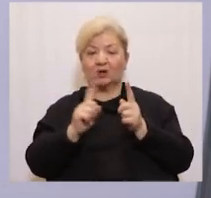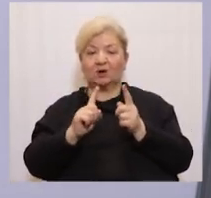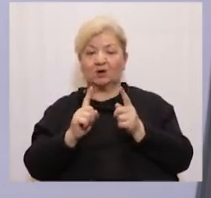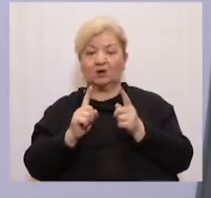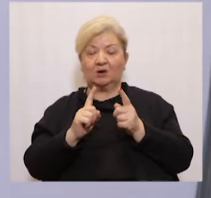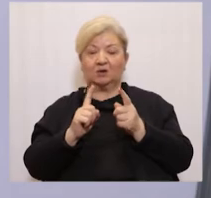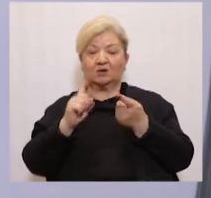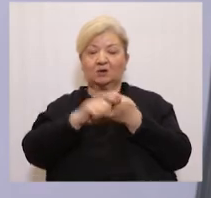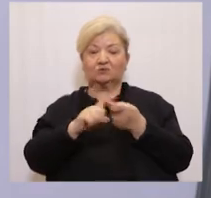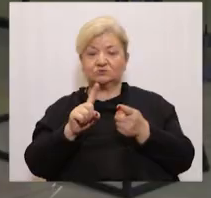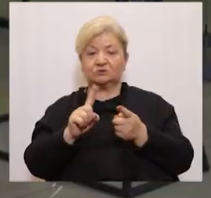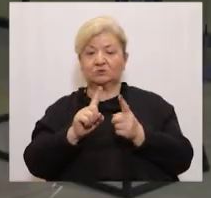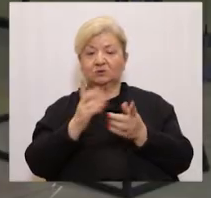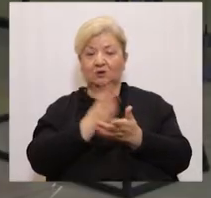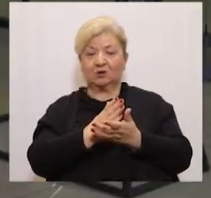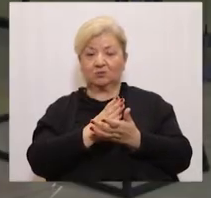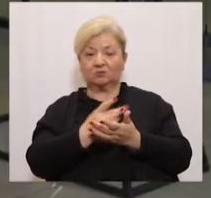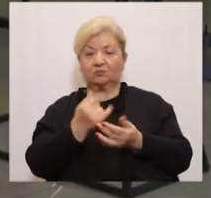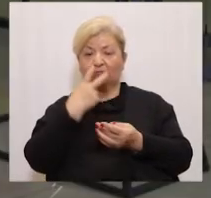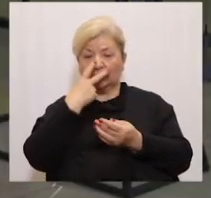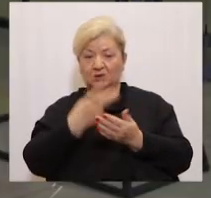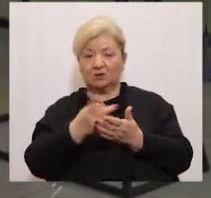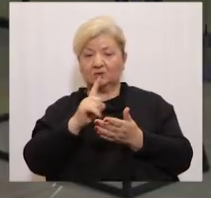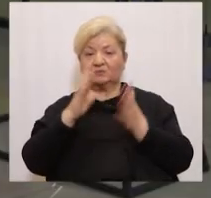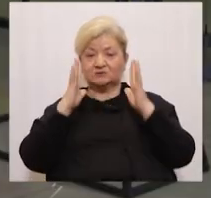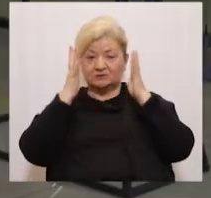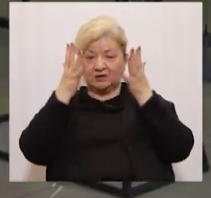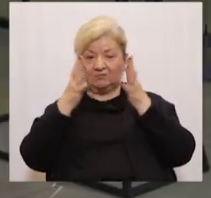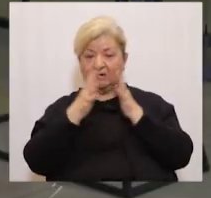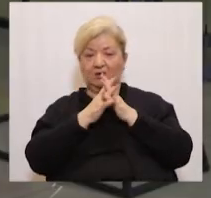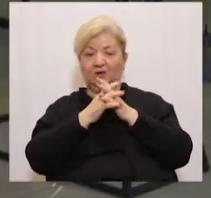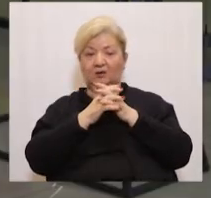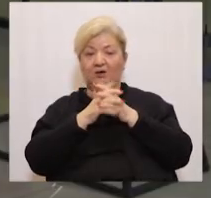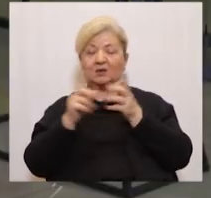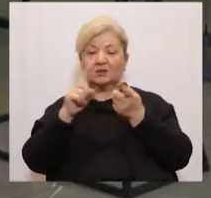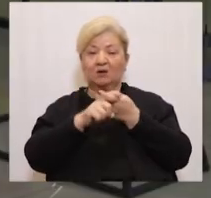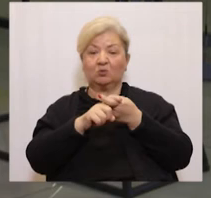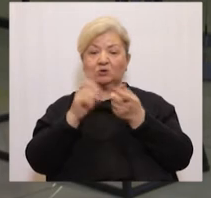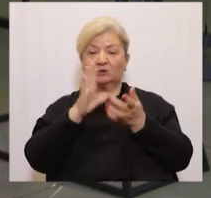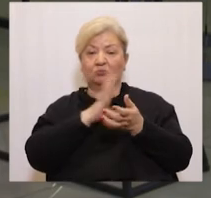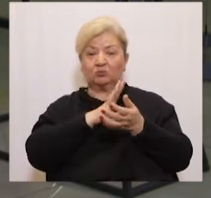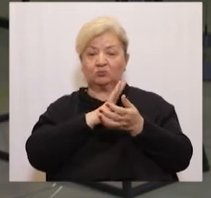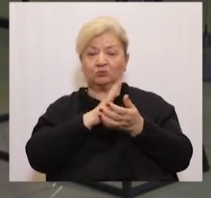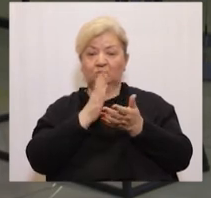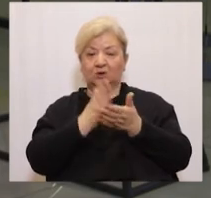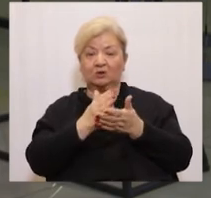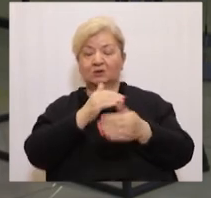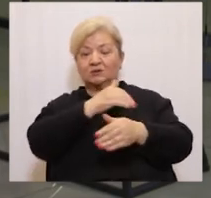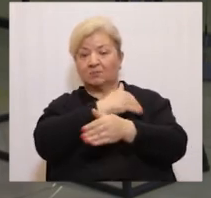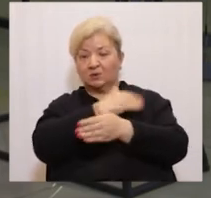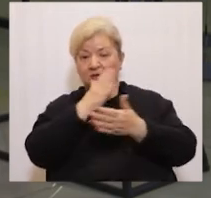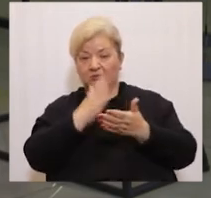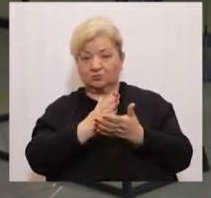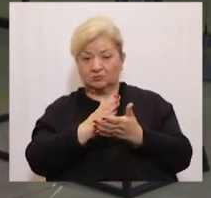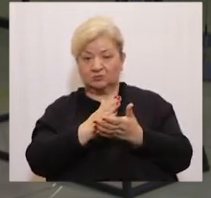რა კავშირი აქვთ მათ. ჩვენ ნახეთ, რომ წნევა დამოკიდებული იყო როგორც